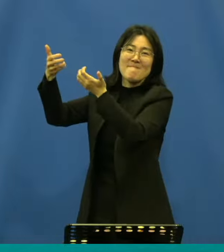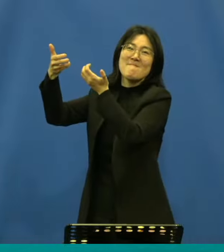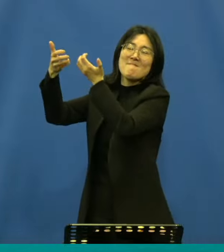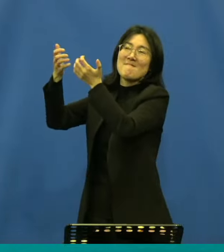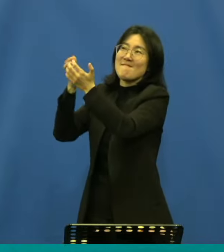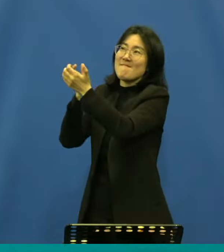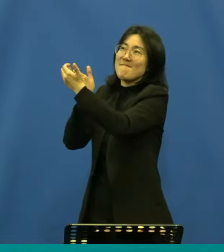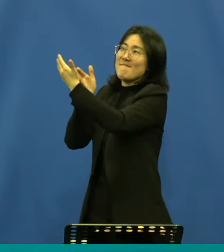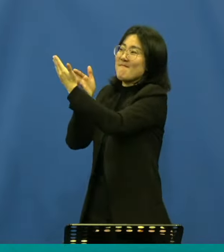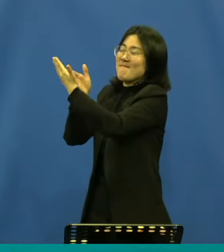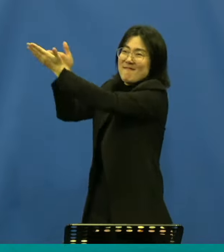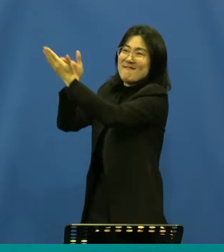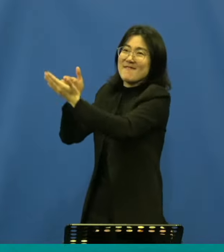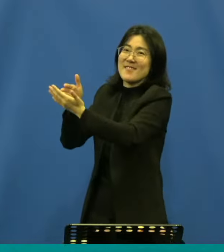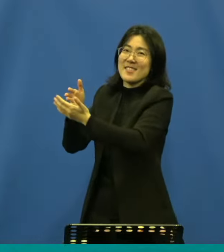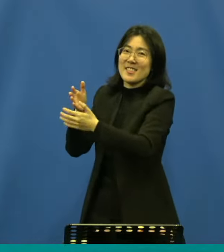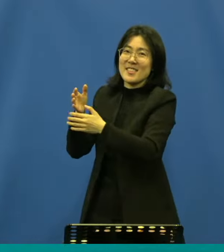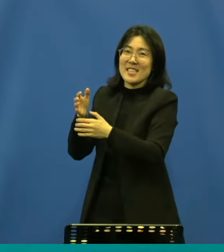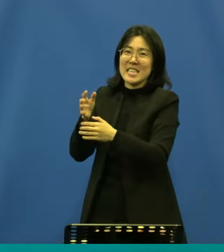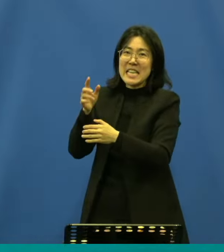변할 것 같은데 변하지 않는,